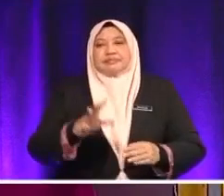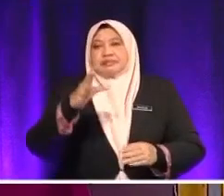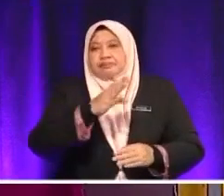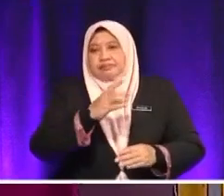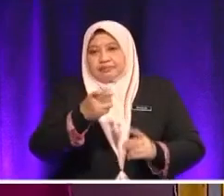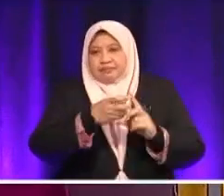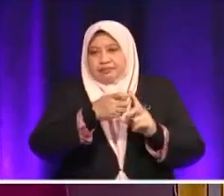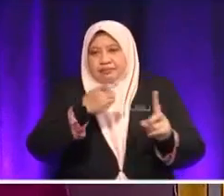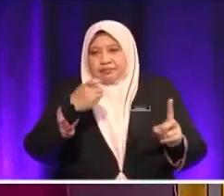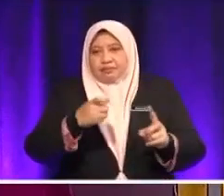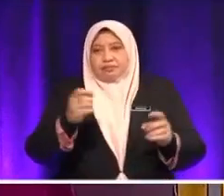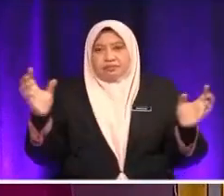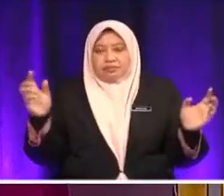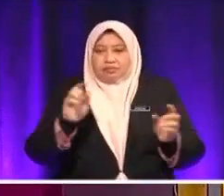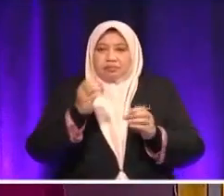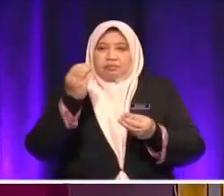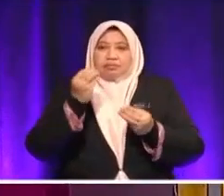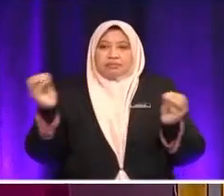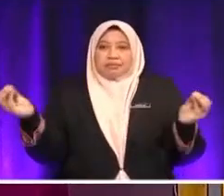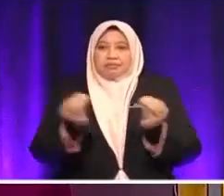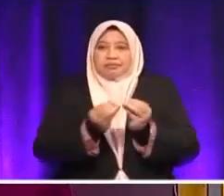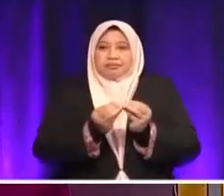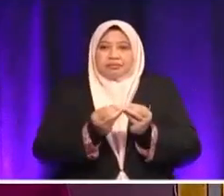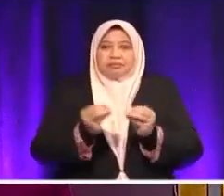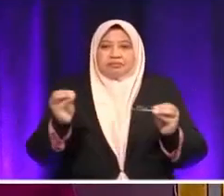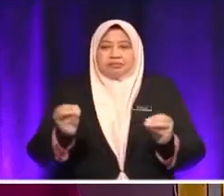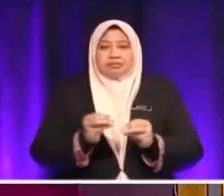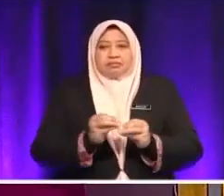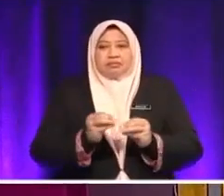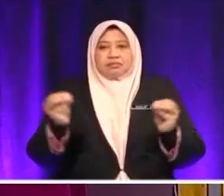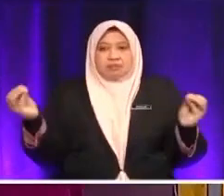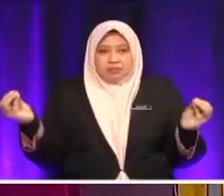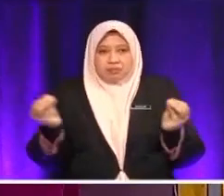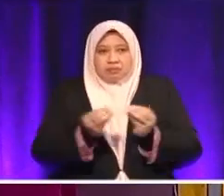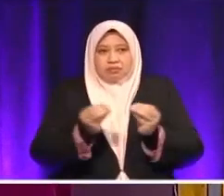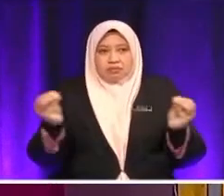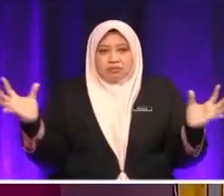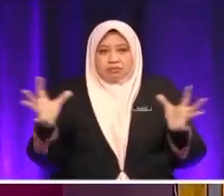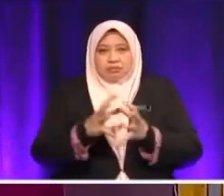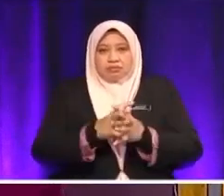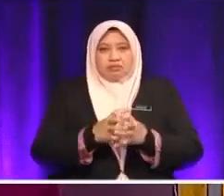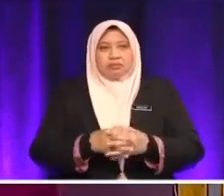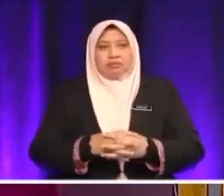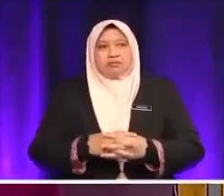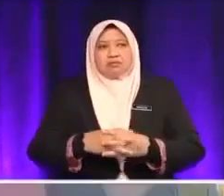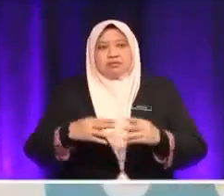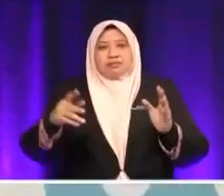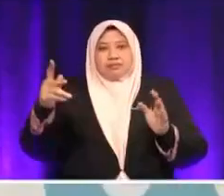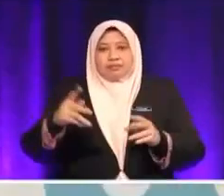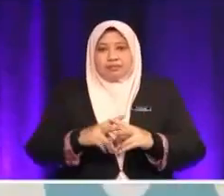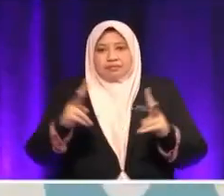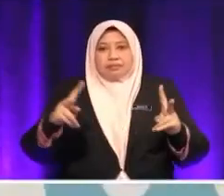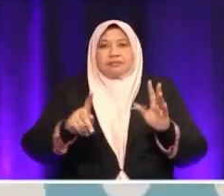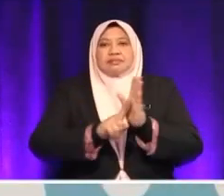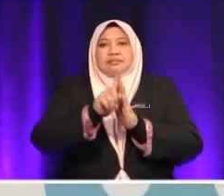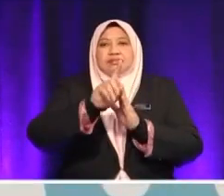kekerapan longkokan jumlah kekerapan lungguhkan adalah yang paling tinggi paling tinggi kita adalah 50 jadi 1/4